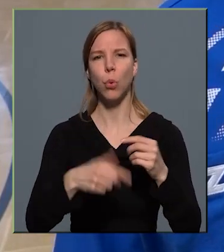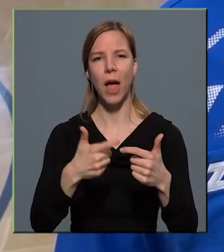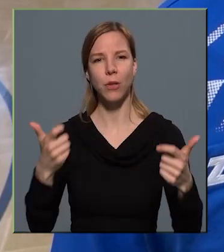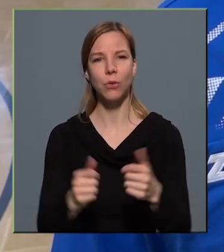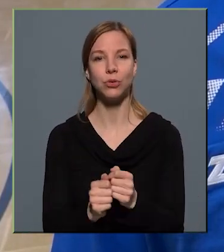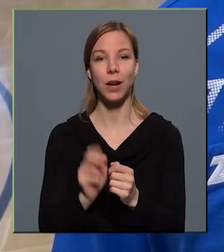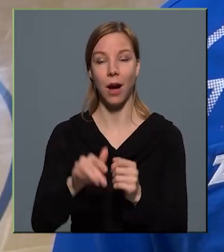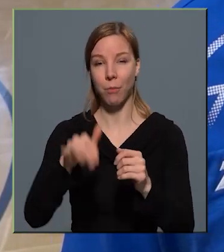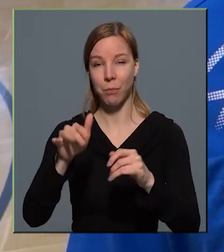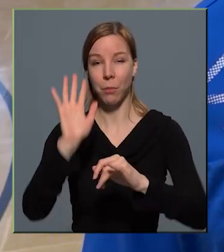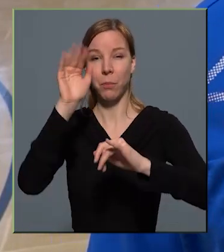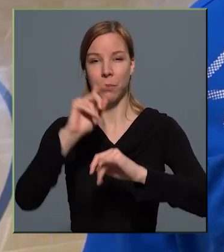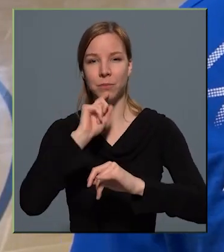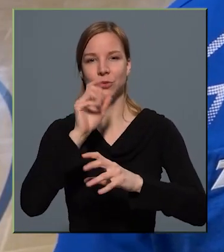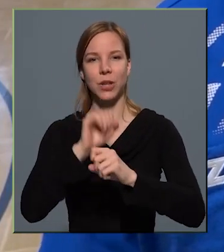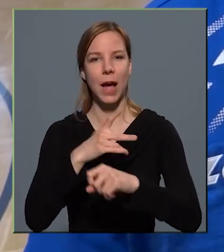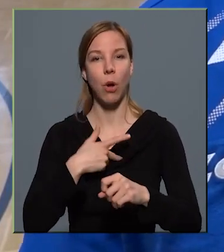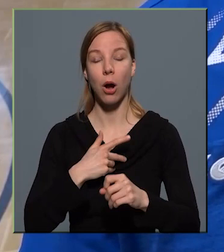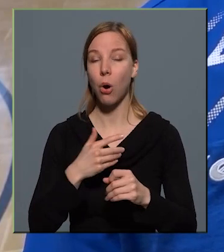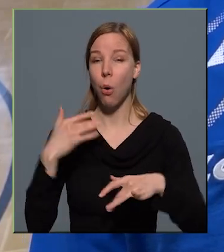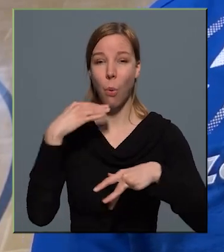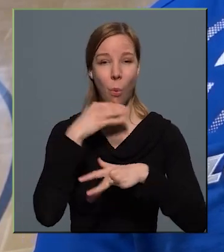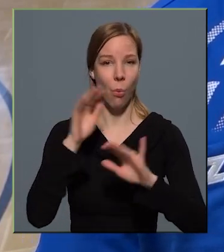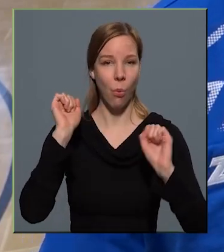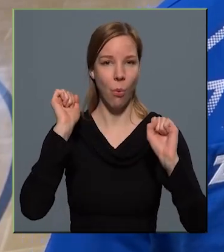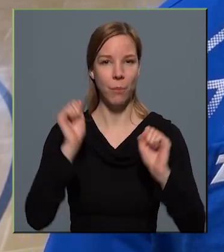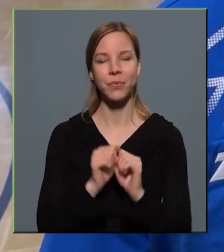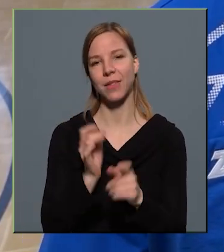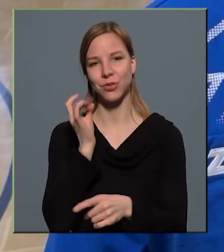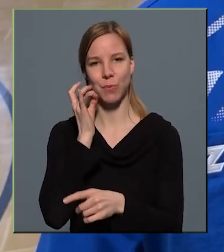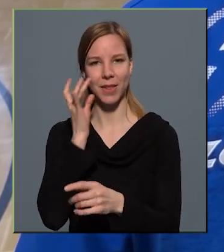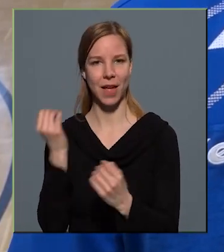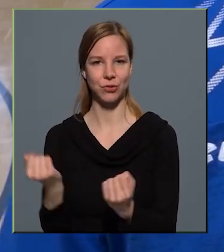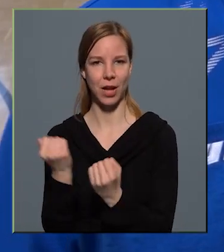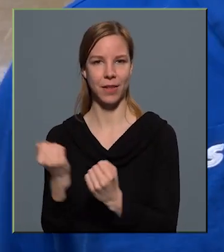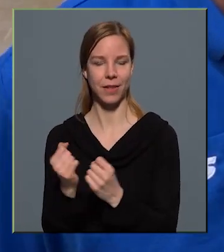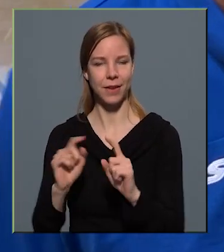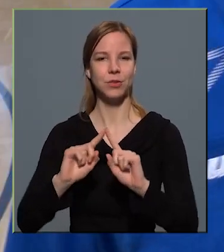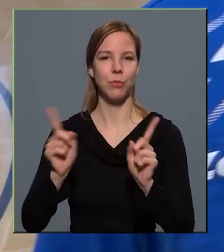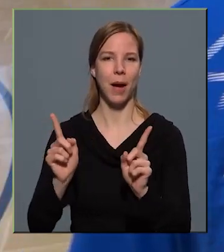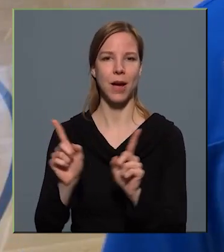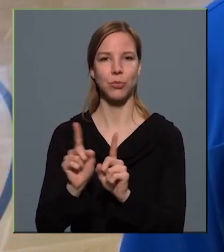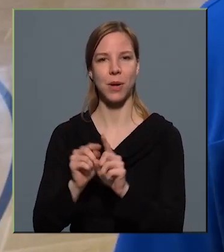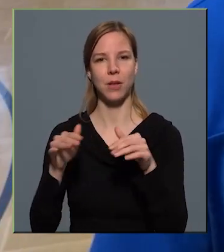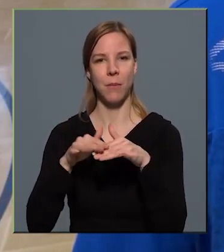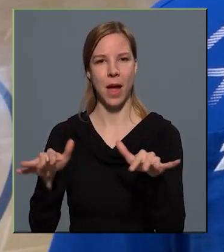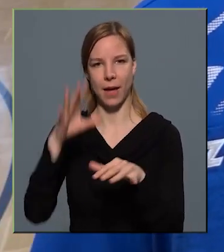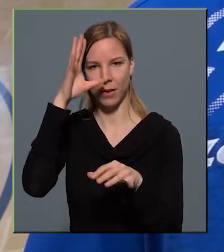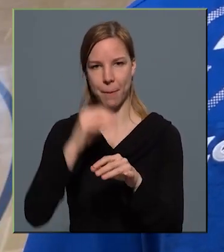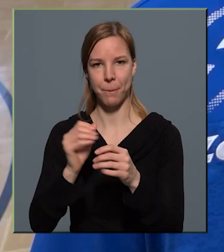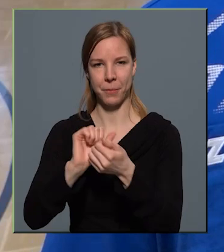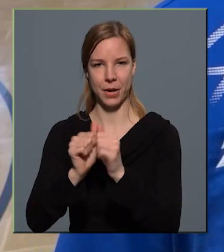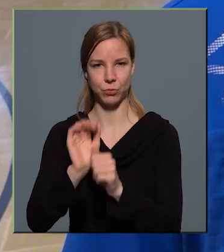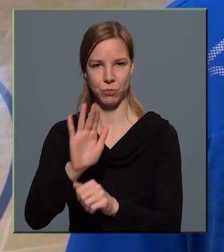ováció van, úgyhogy ez egy speciális edzés, más, mint az átlag emberek sportja, itt sokkal